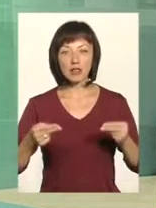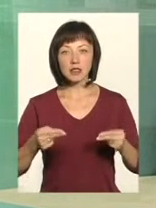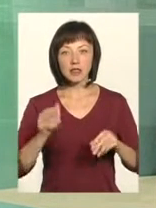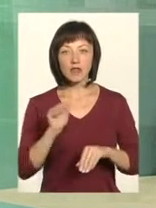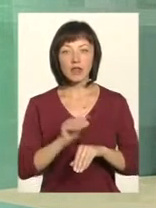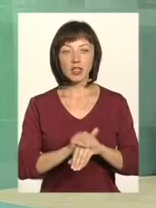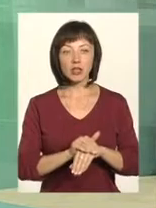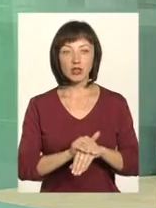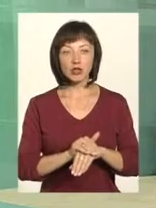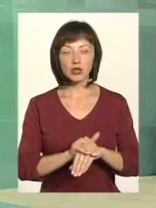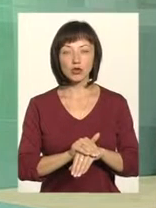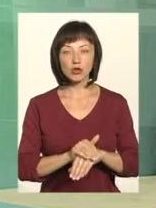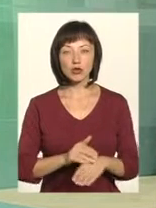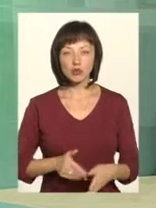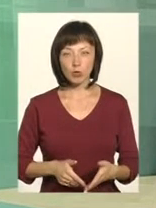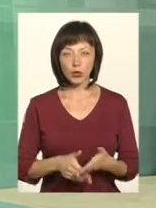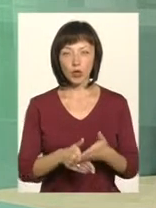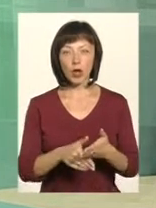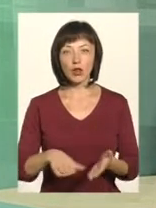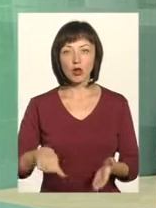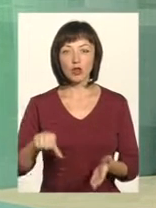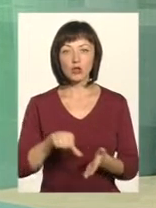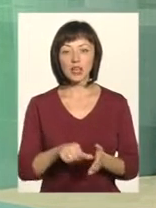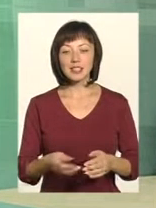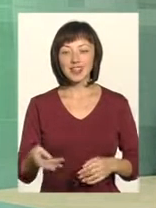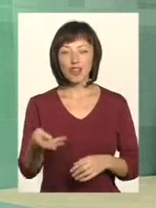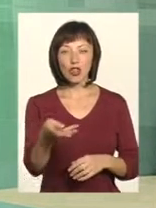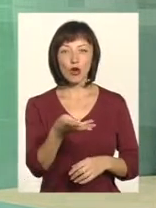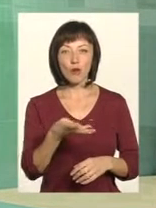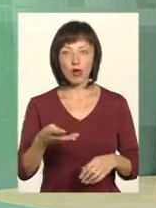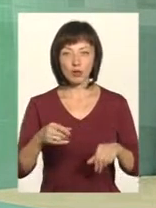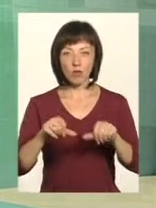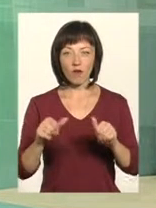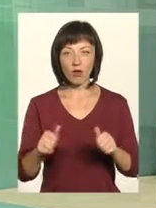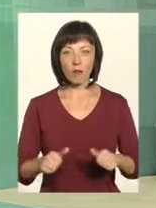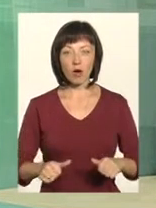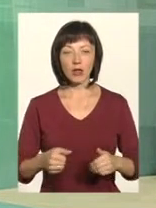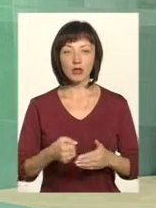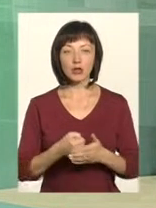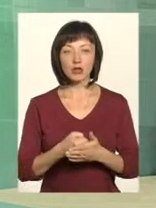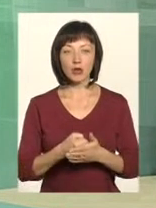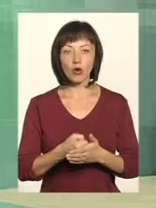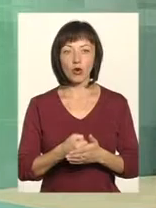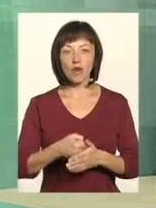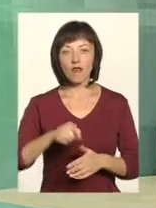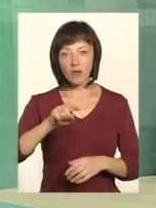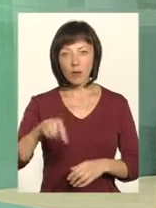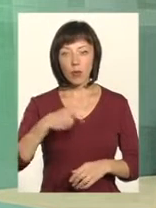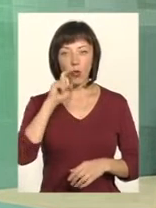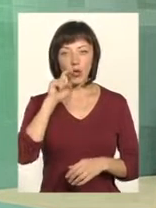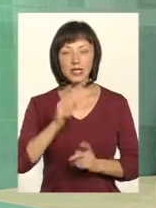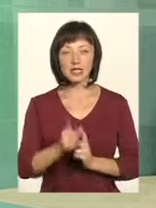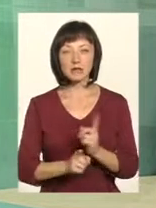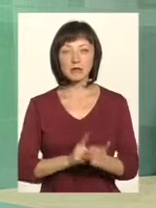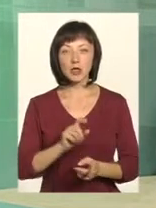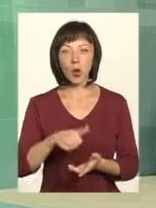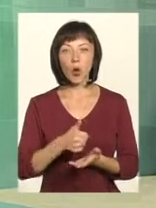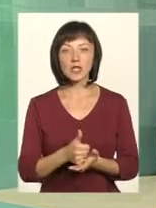фактично спонукали учасників нормандського формату до вимог до України зміни до Конституції в